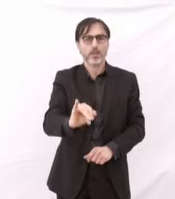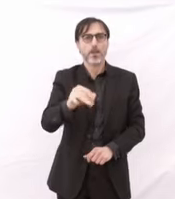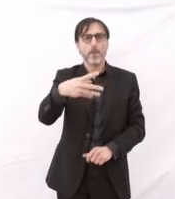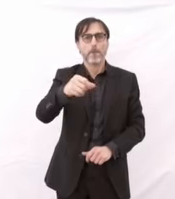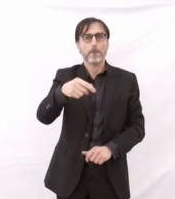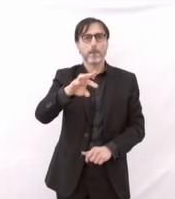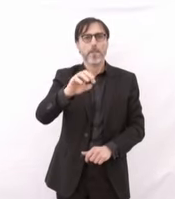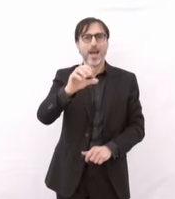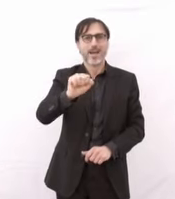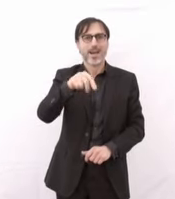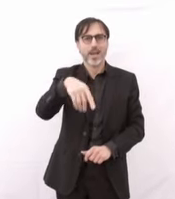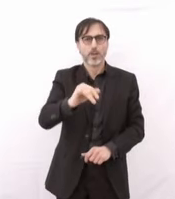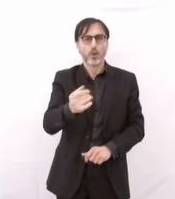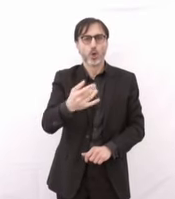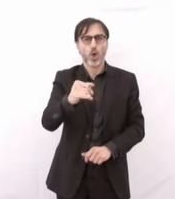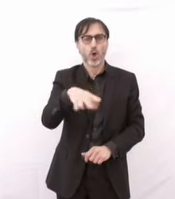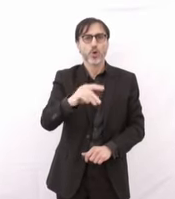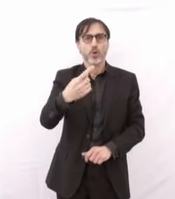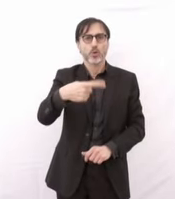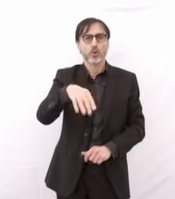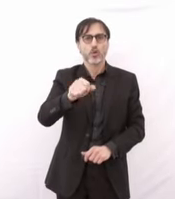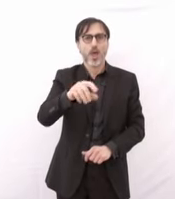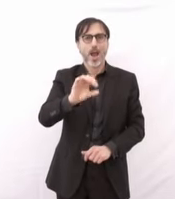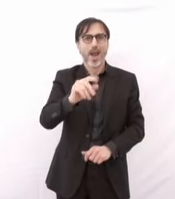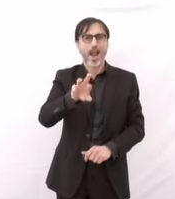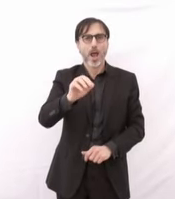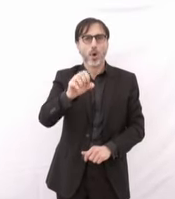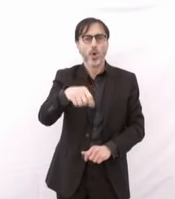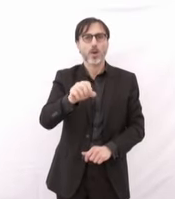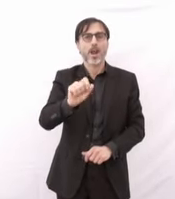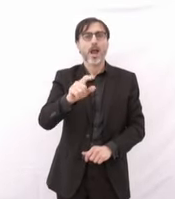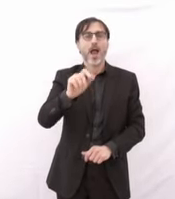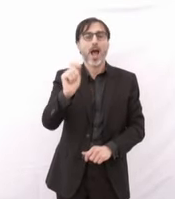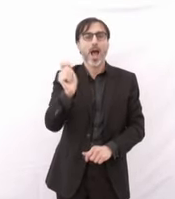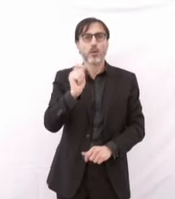Marcantonio Giacalone, Antonio Giacalone,